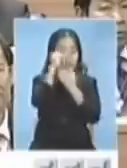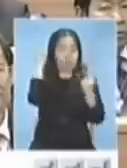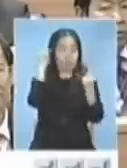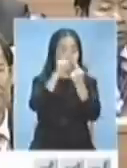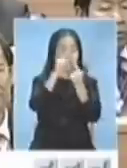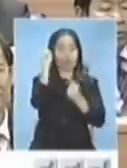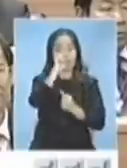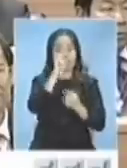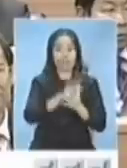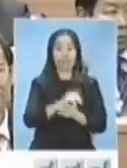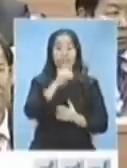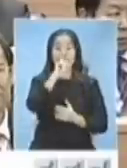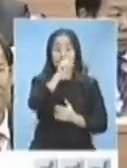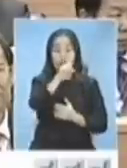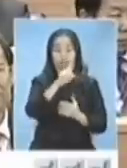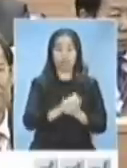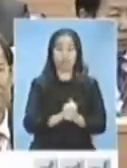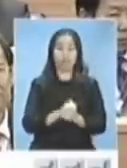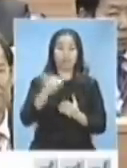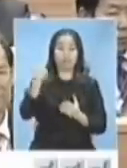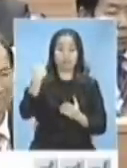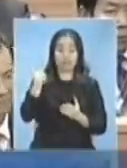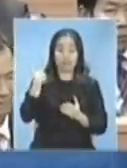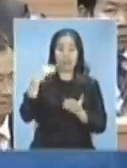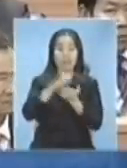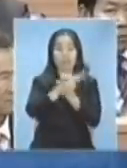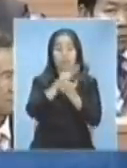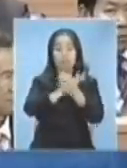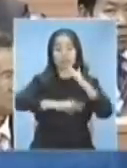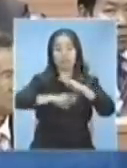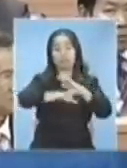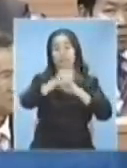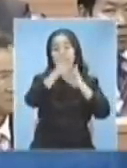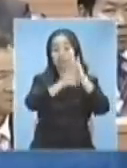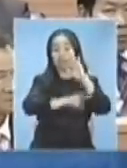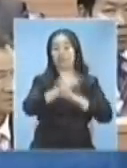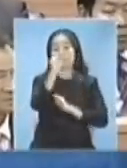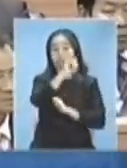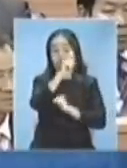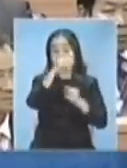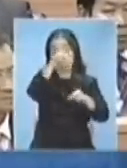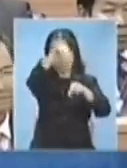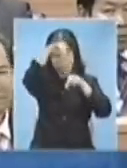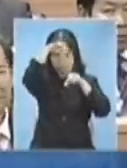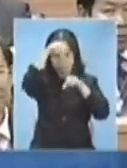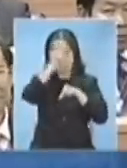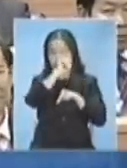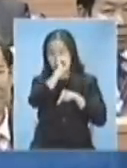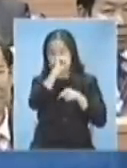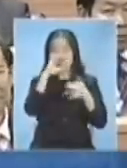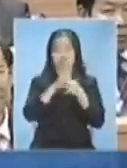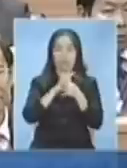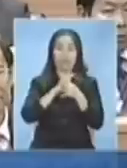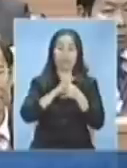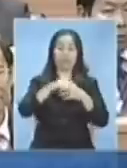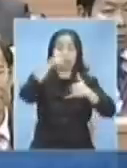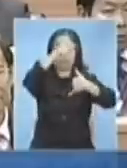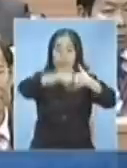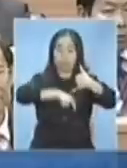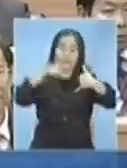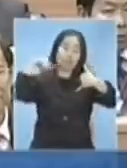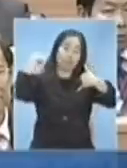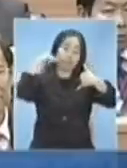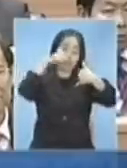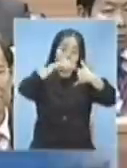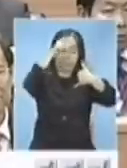ดิฉันถามท่านว่าท่านมีเอกสารหลักฐานใดที่จะแสดงให้เห็นว่าสิ่งที่ท่านรัฐมนตรีประจำสำนักน